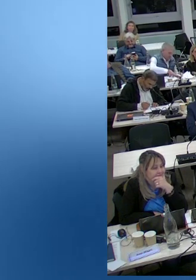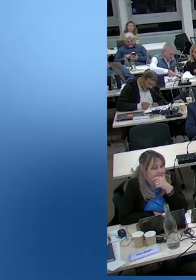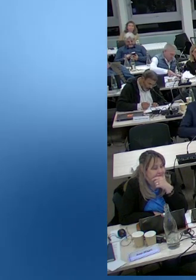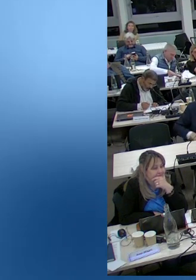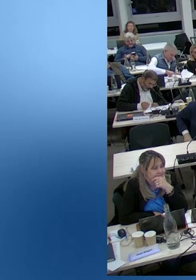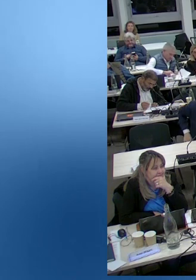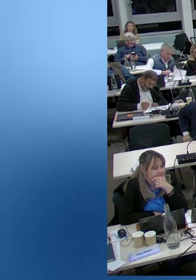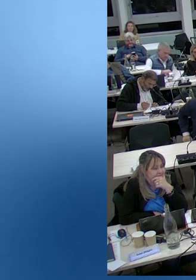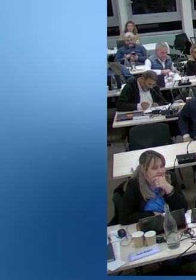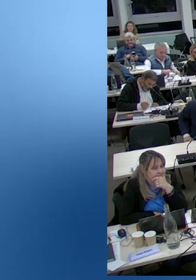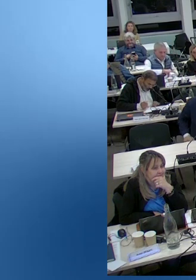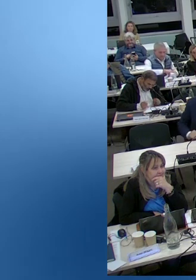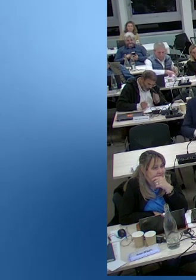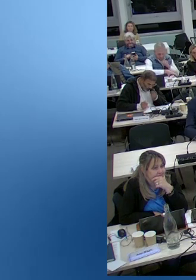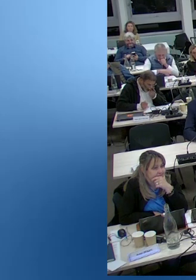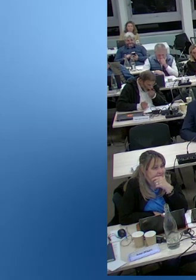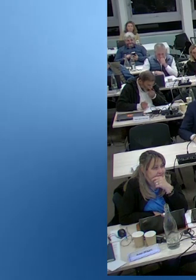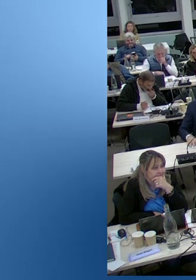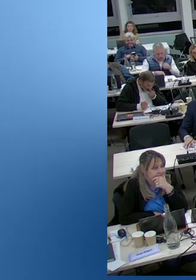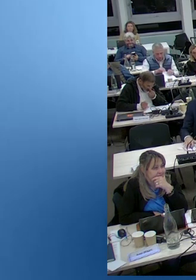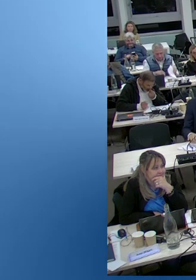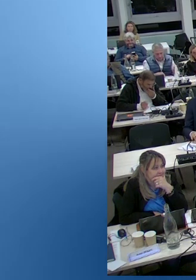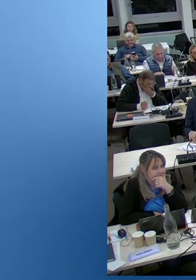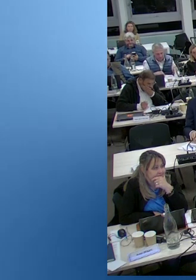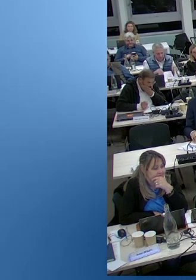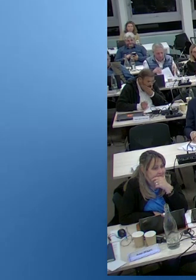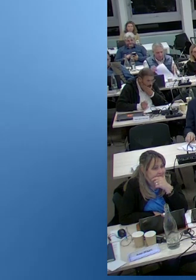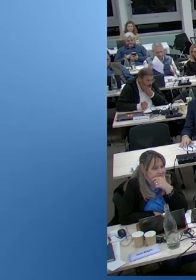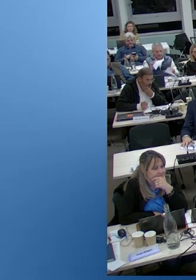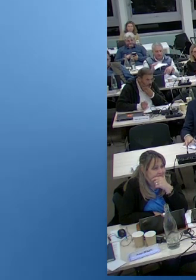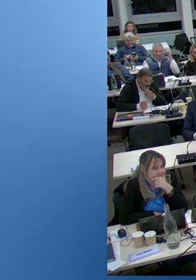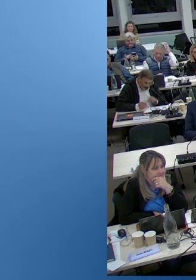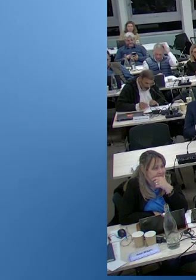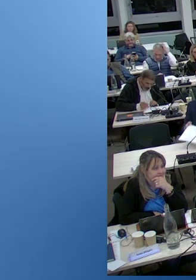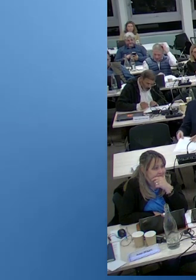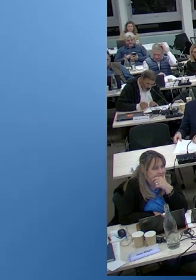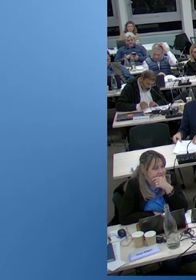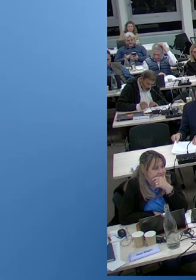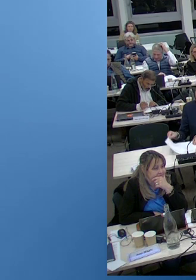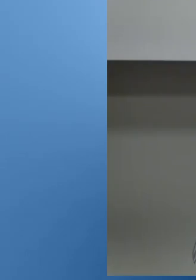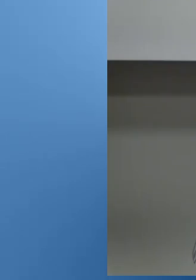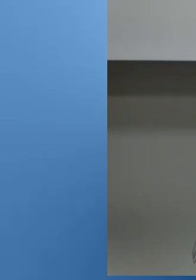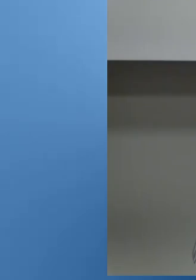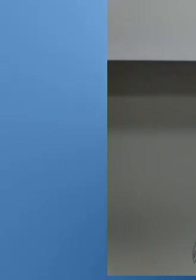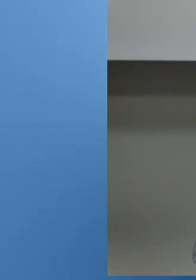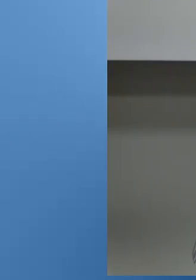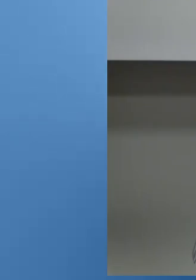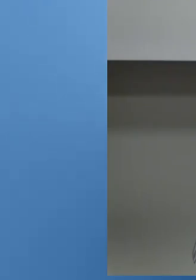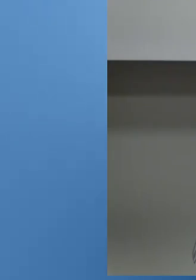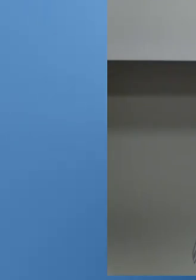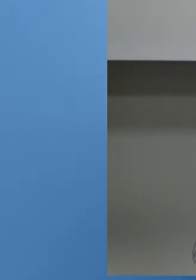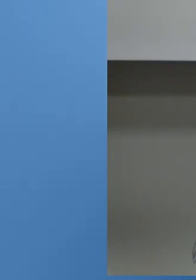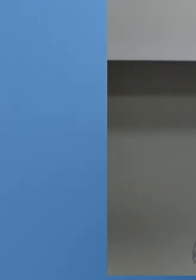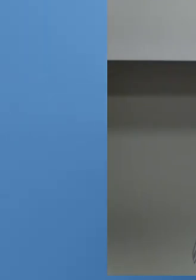parlé un peu plutôt dans ce conseil et et depuis le 1er janvier 2023 les collectivités qui ont un volume